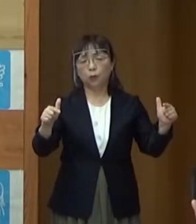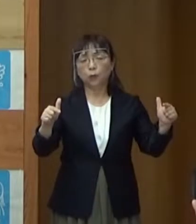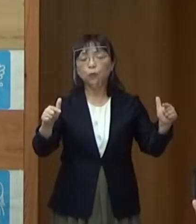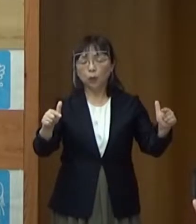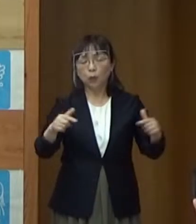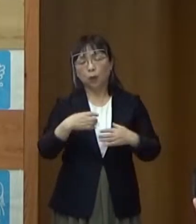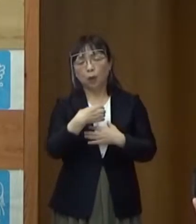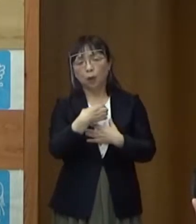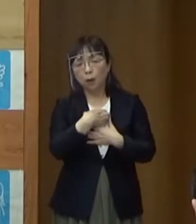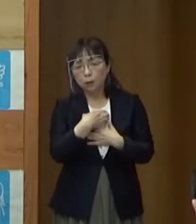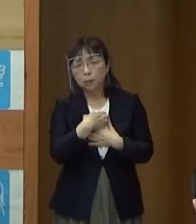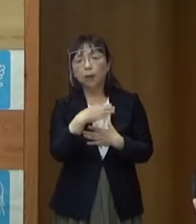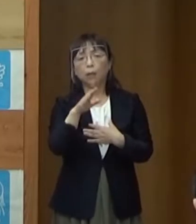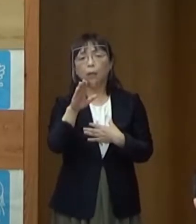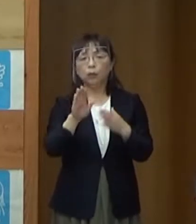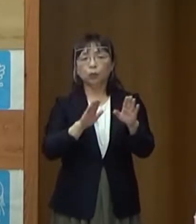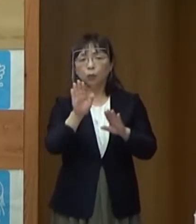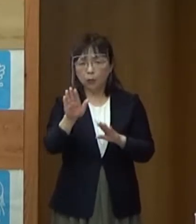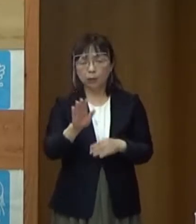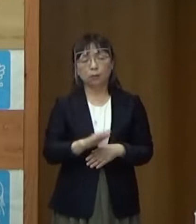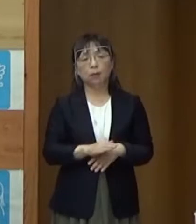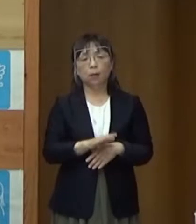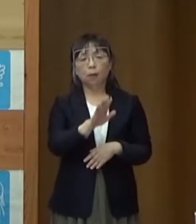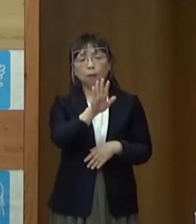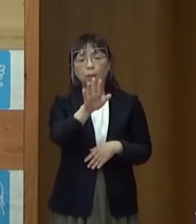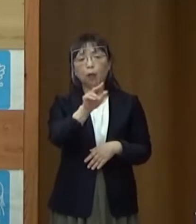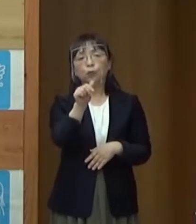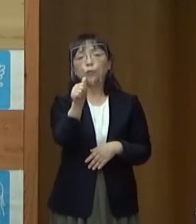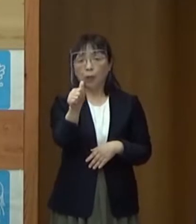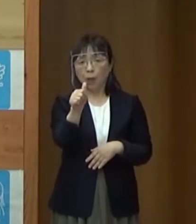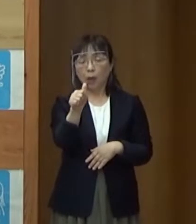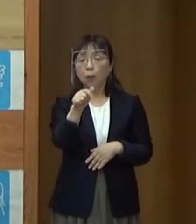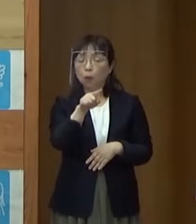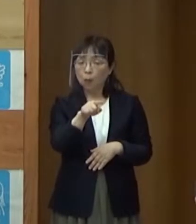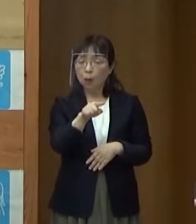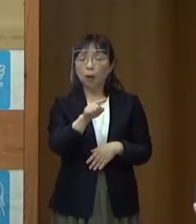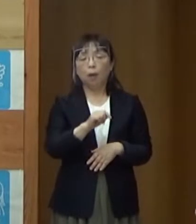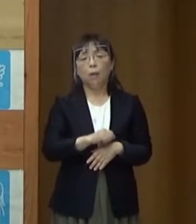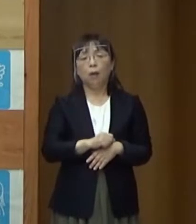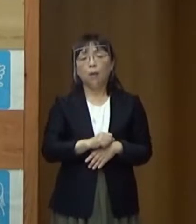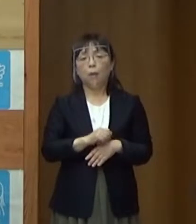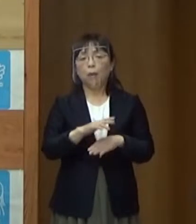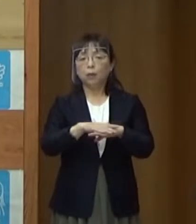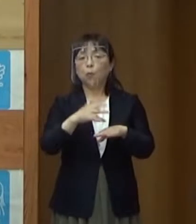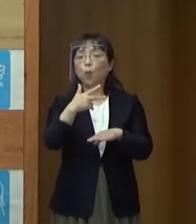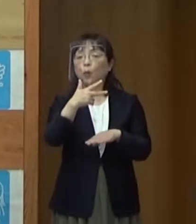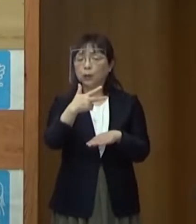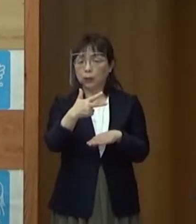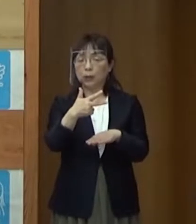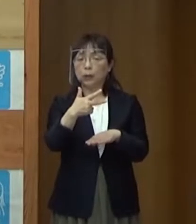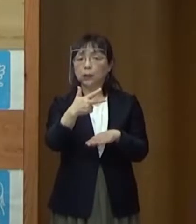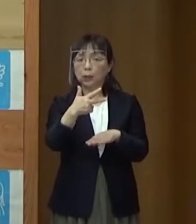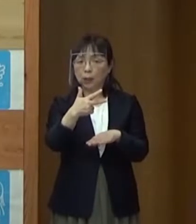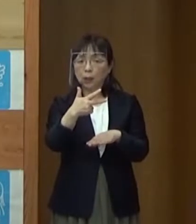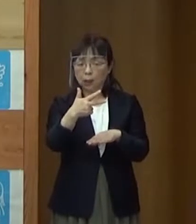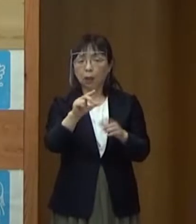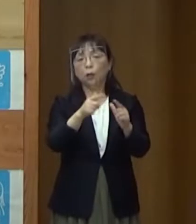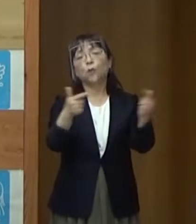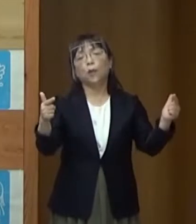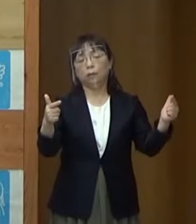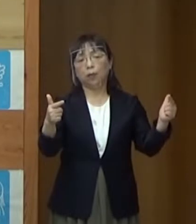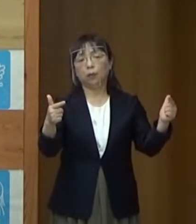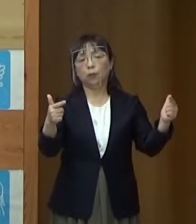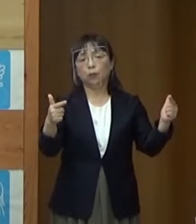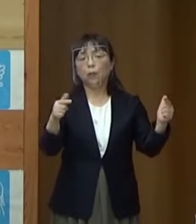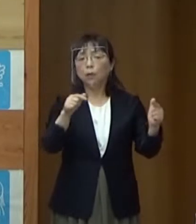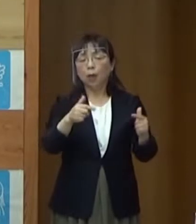念されるという状況になってます。デルタ株についてはですね、これ札幌市に集中してます、まあ、約